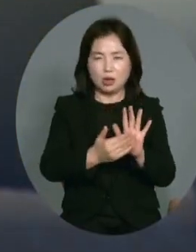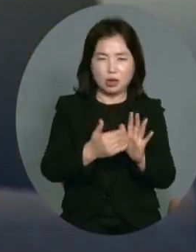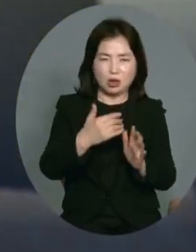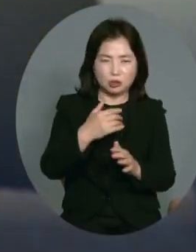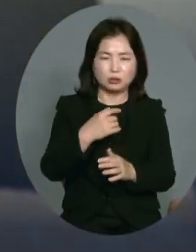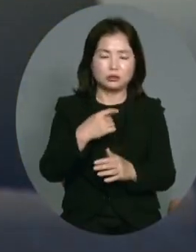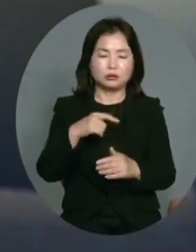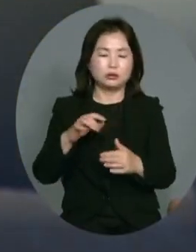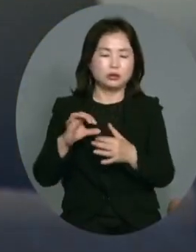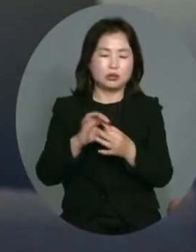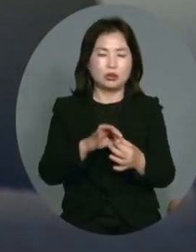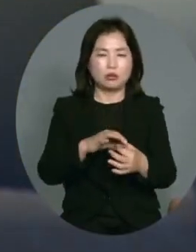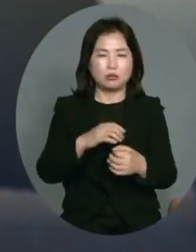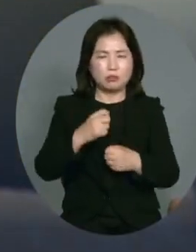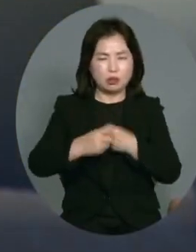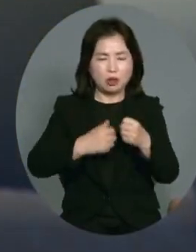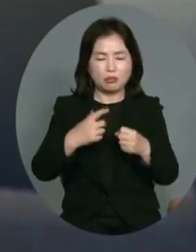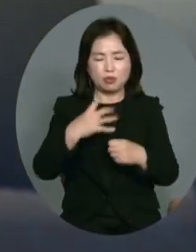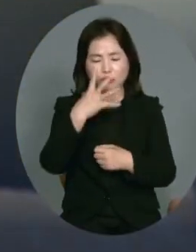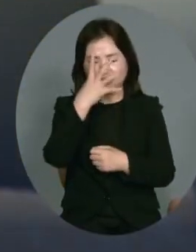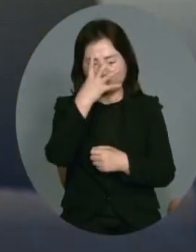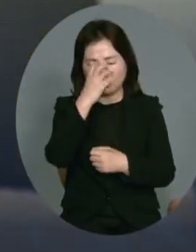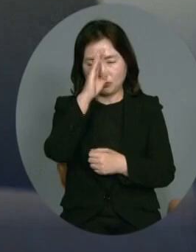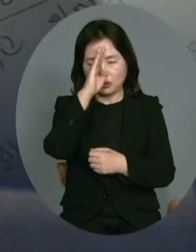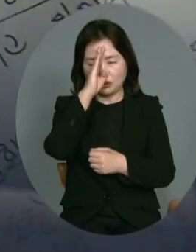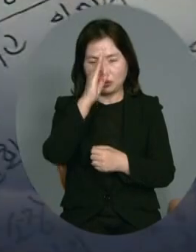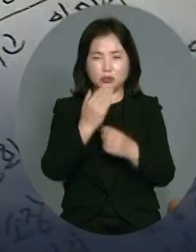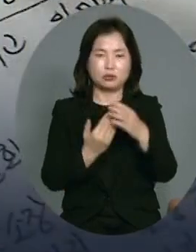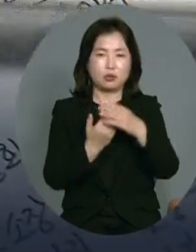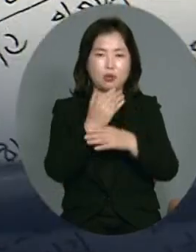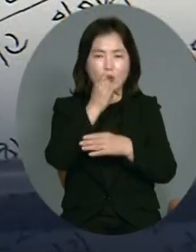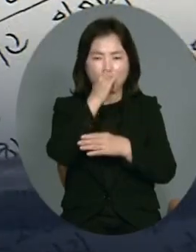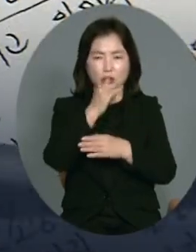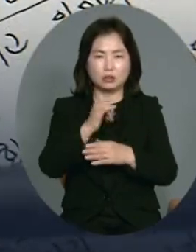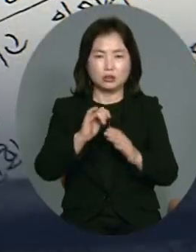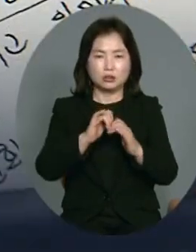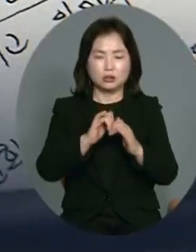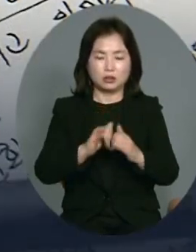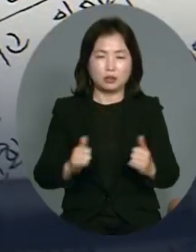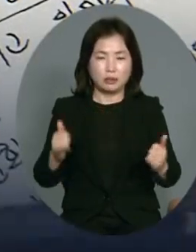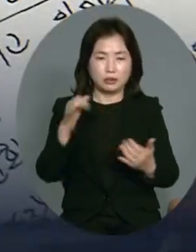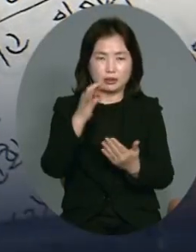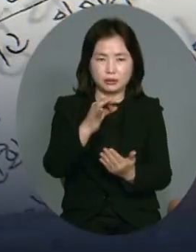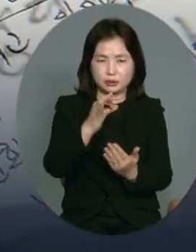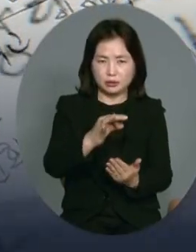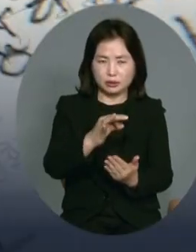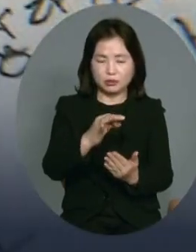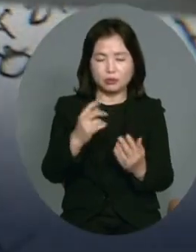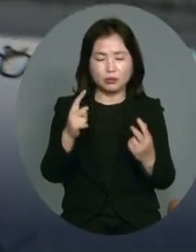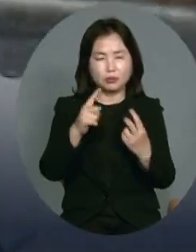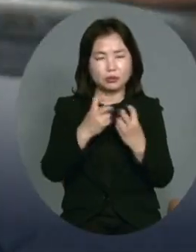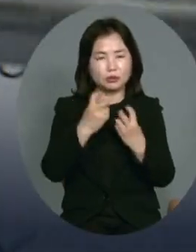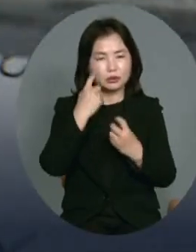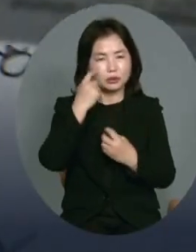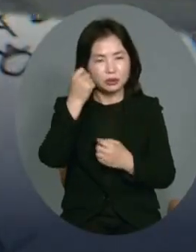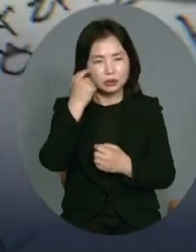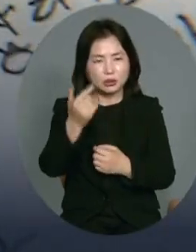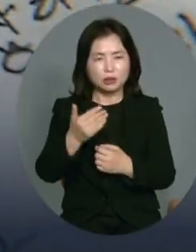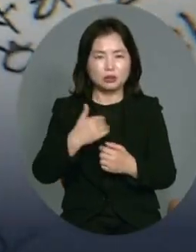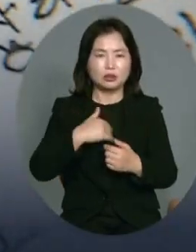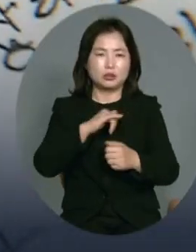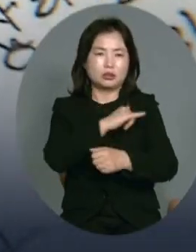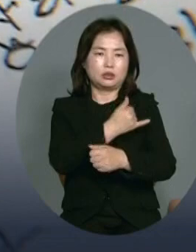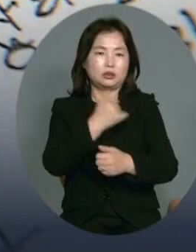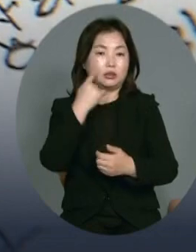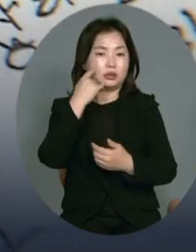이제 몇 년에 한 번씩 이제 우울증도 좀 시달리고 그렇습니다. 사람의 가치를 어떻게 생각하느냐. 저는 인권의